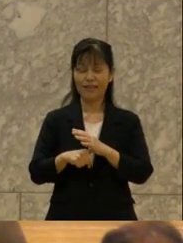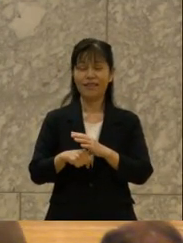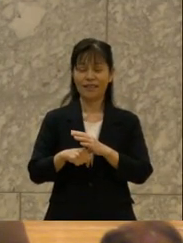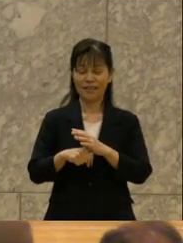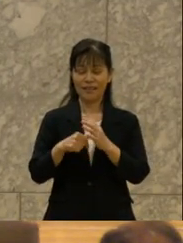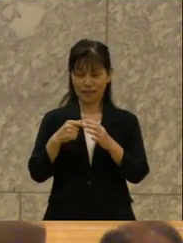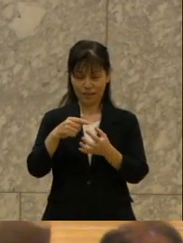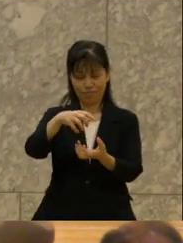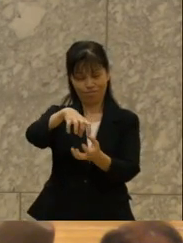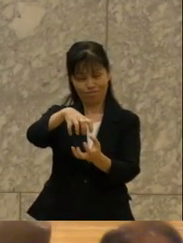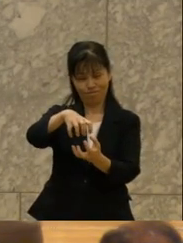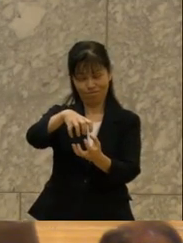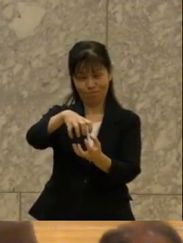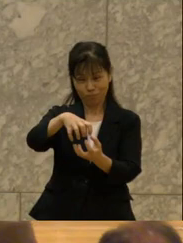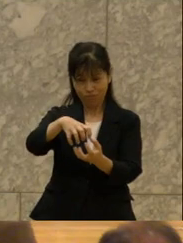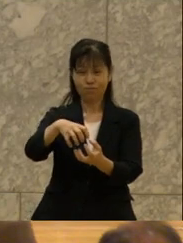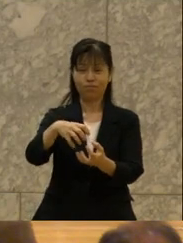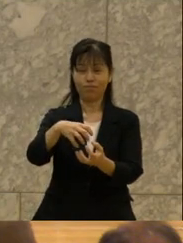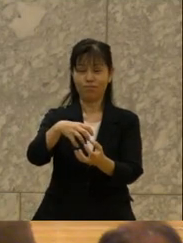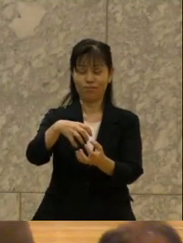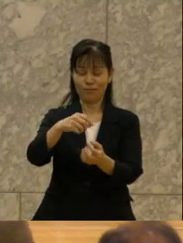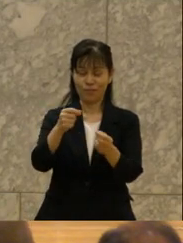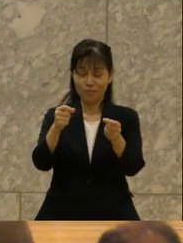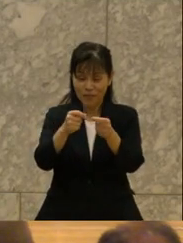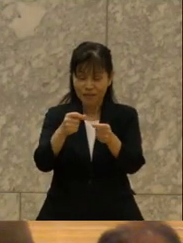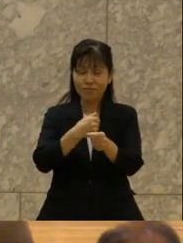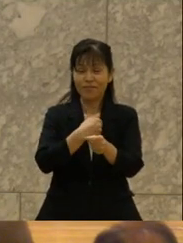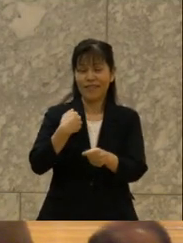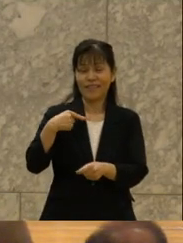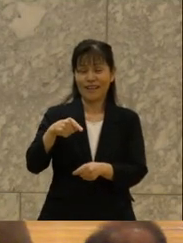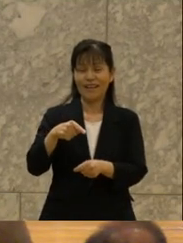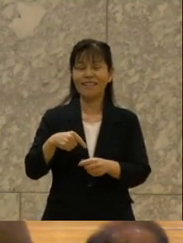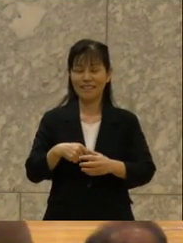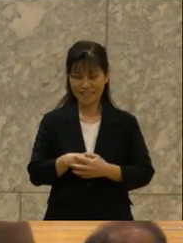たら揃えれるんですけれどもこれは素晴らしいと思います